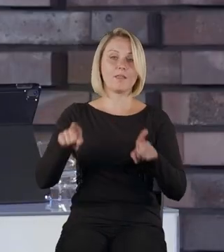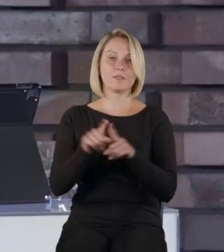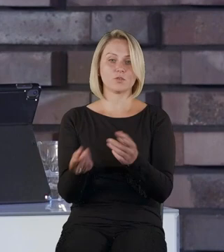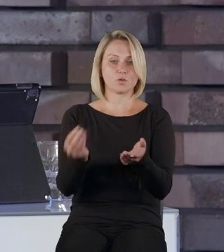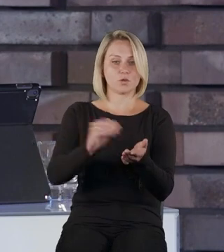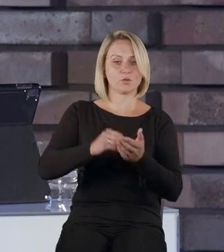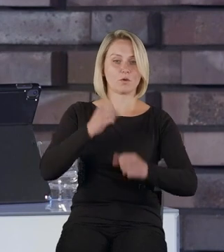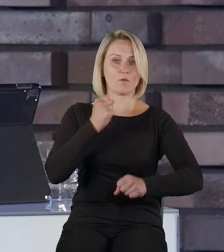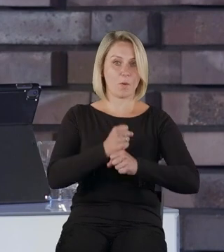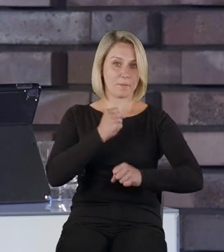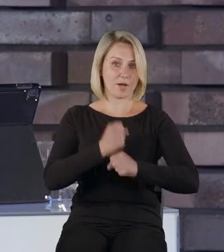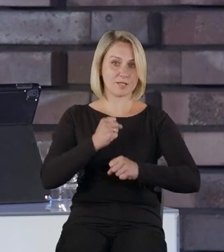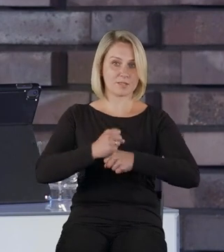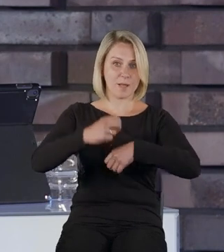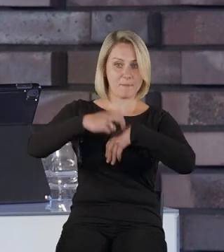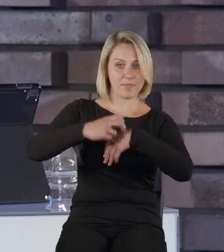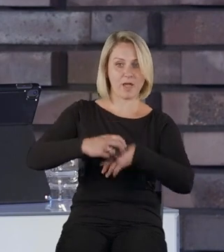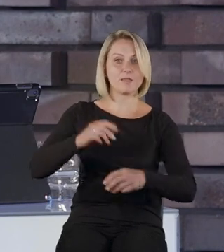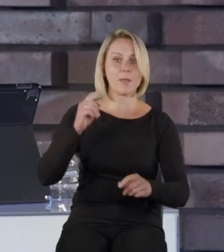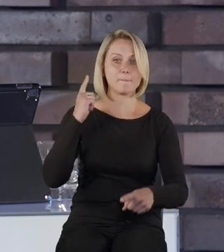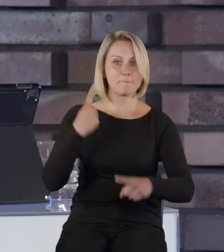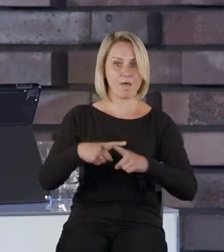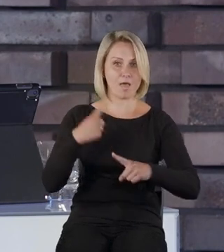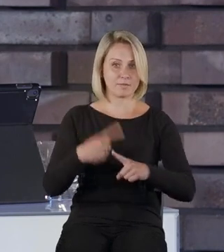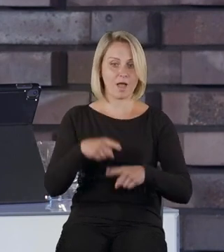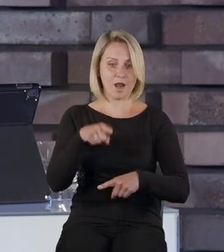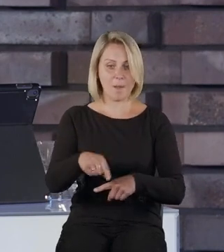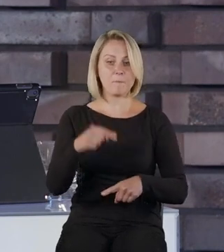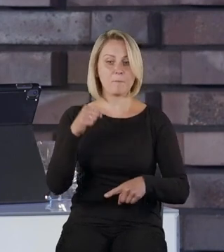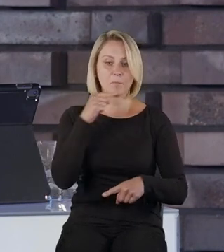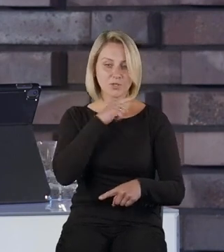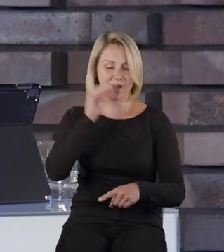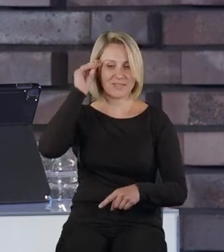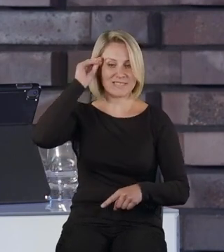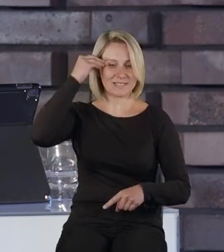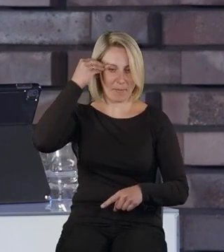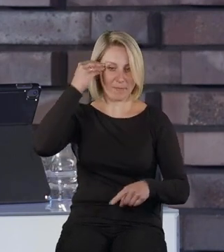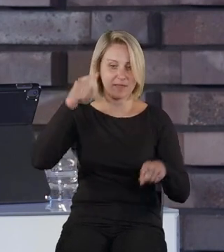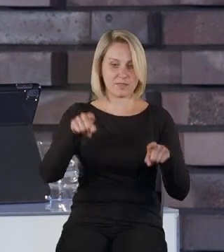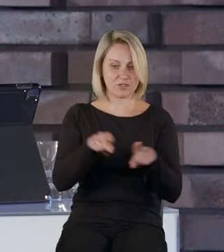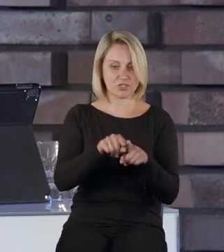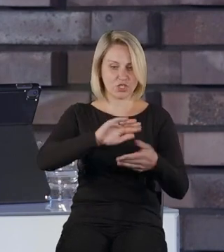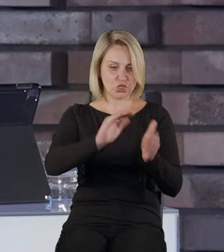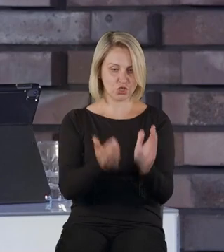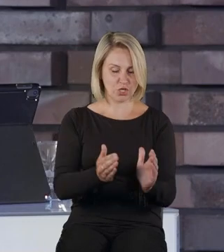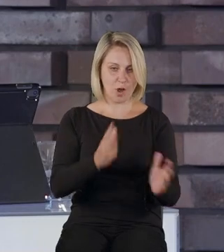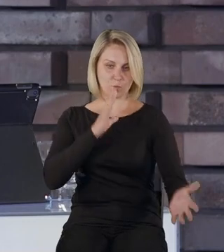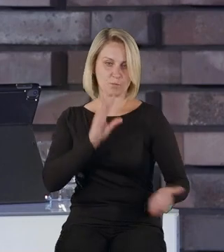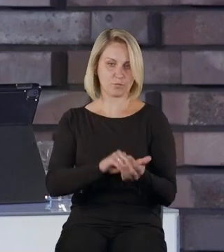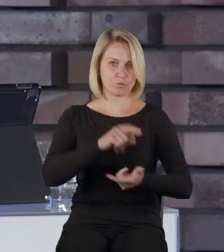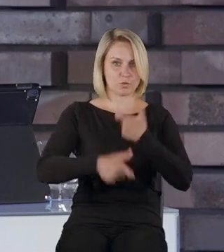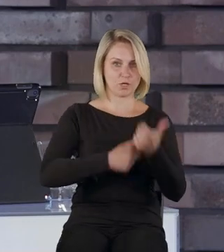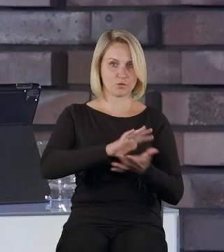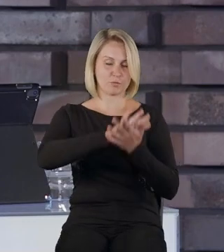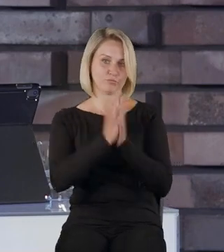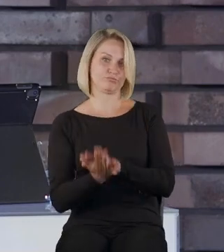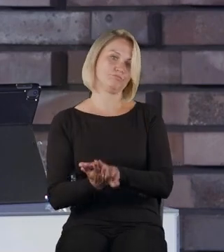prowadzone są prace badawcze nad metalami, które potrafią zapamiętać i odtwarzać swój kształt.